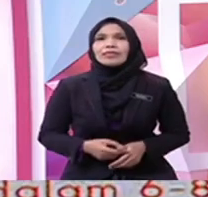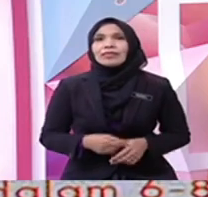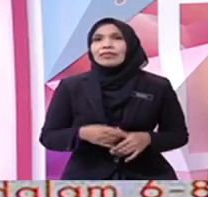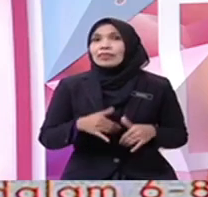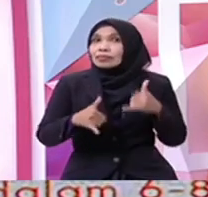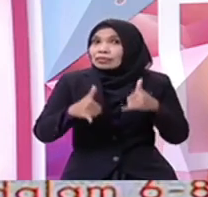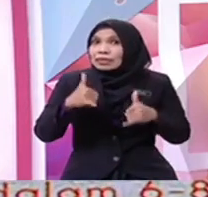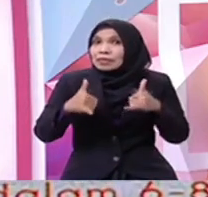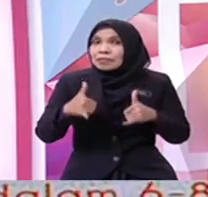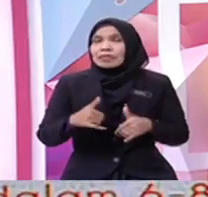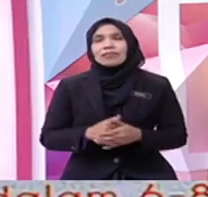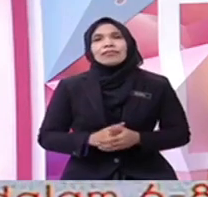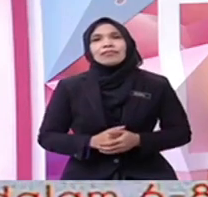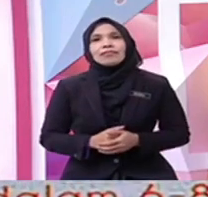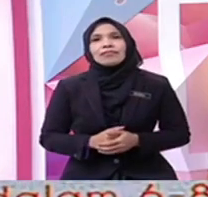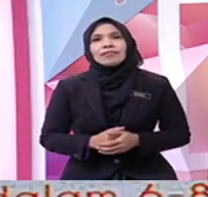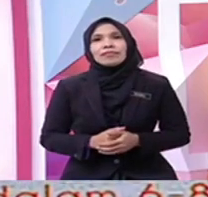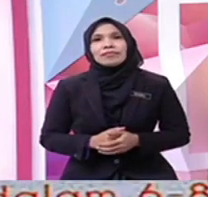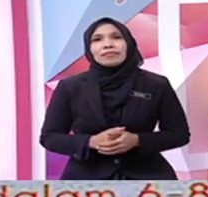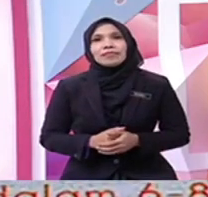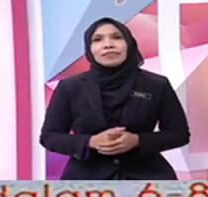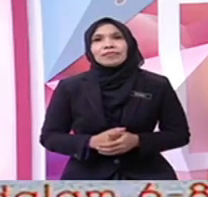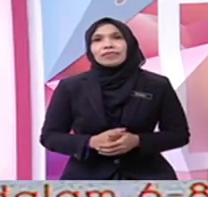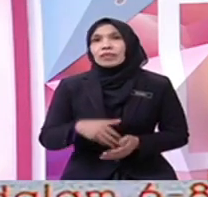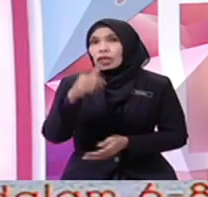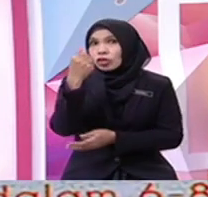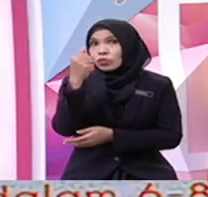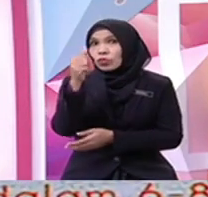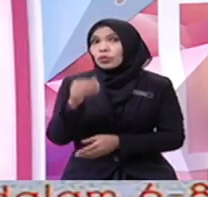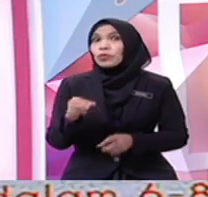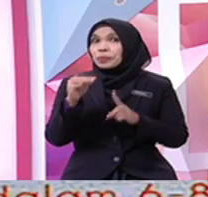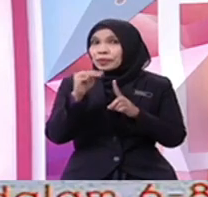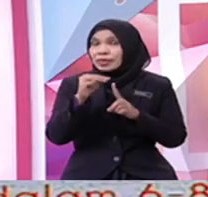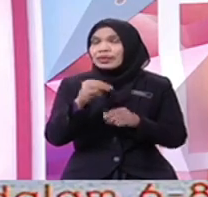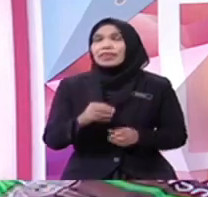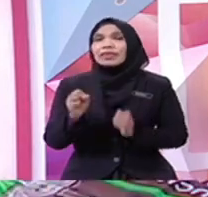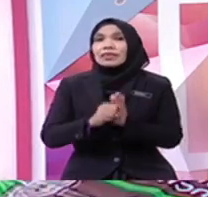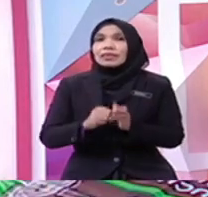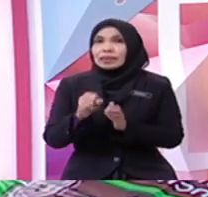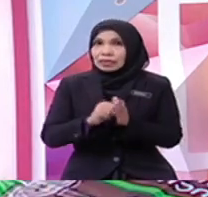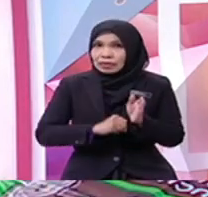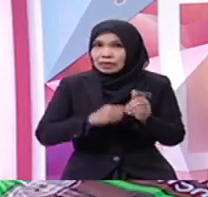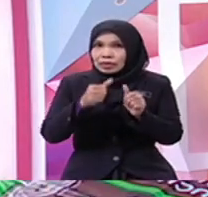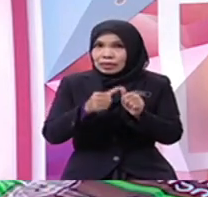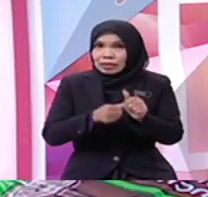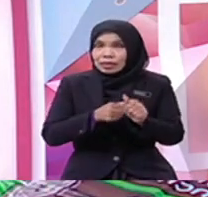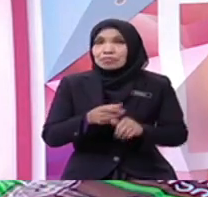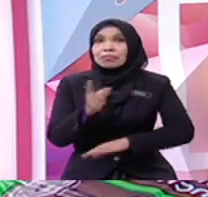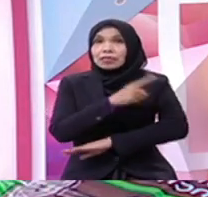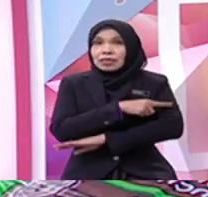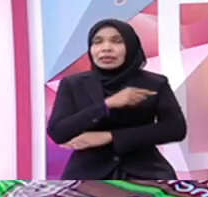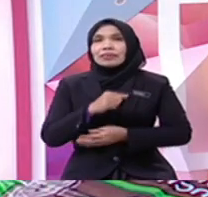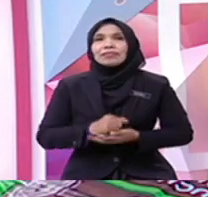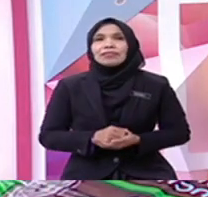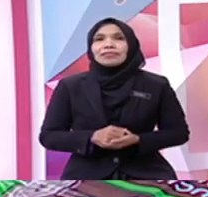senaman tuh kita boleh Buatlah paling kurang 10 menit setiap hari cetak tak kesalah